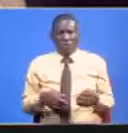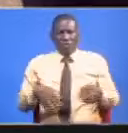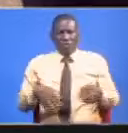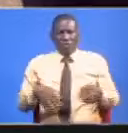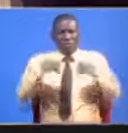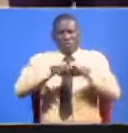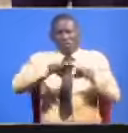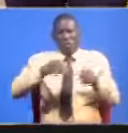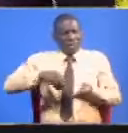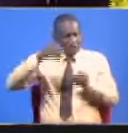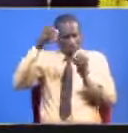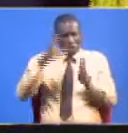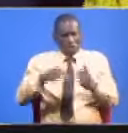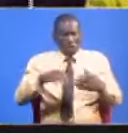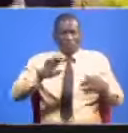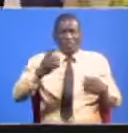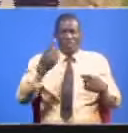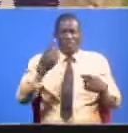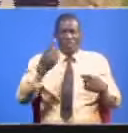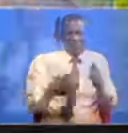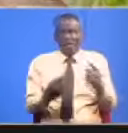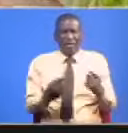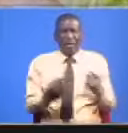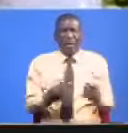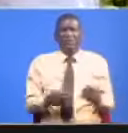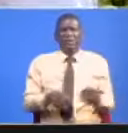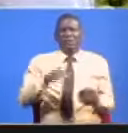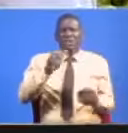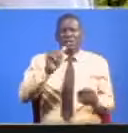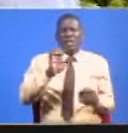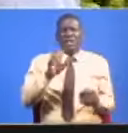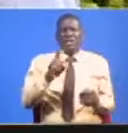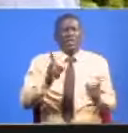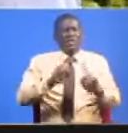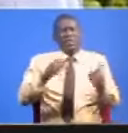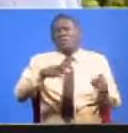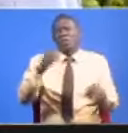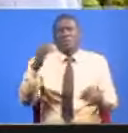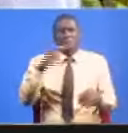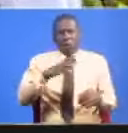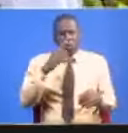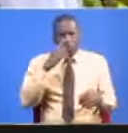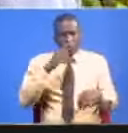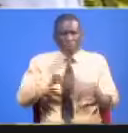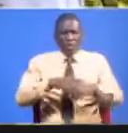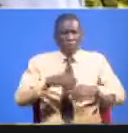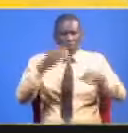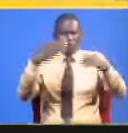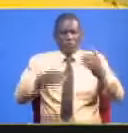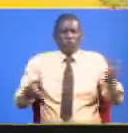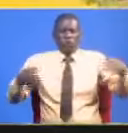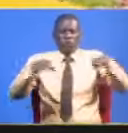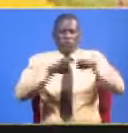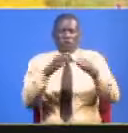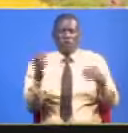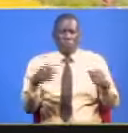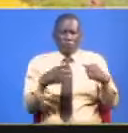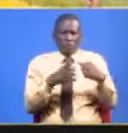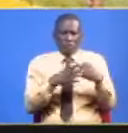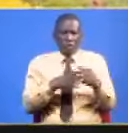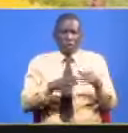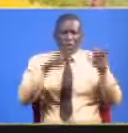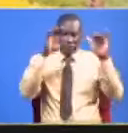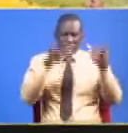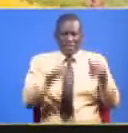na wanafunzi wengine wa mwaka wa pili kwenda juu, Alex hakuenda nyumbani chuo kilipofungwa mwezi Septemba. Tunakaa tu kwa